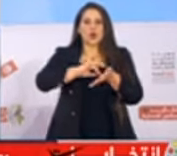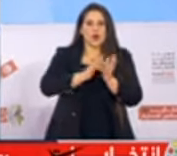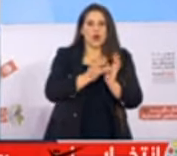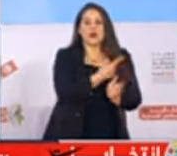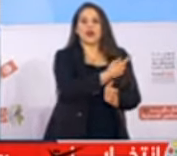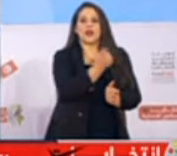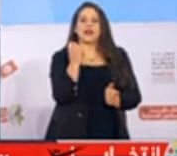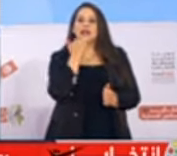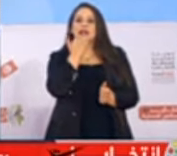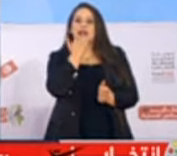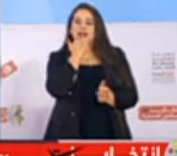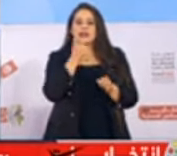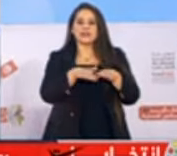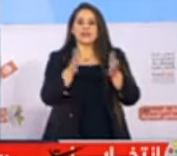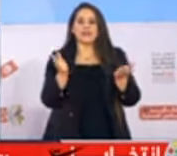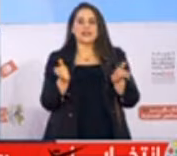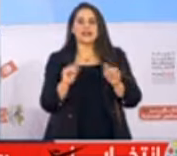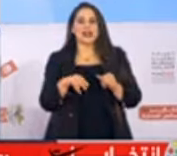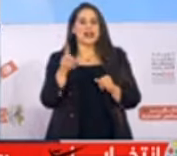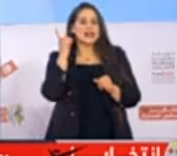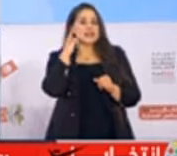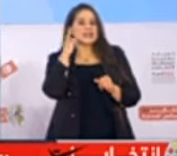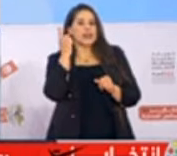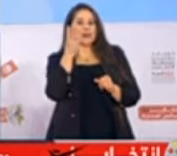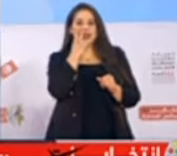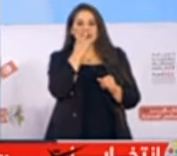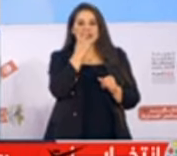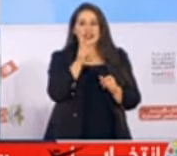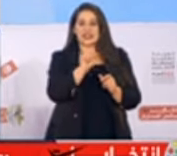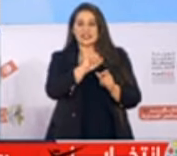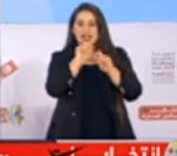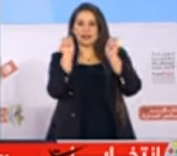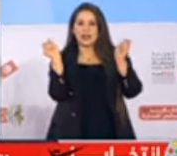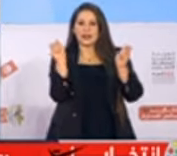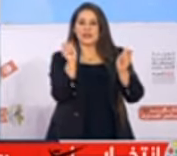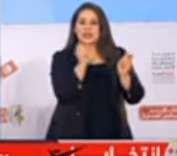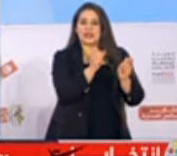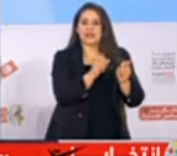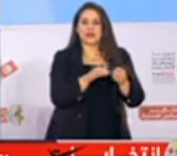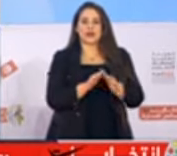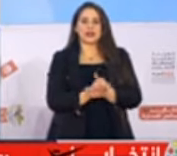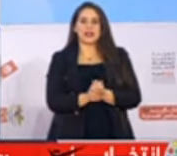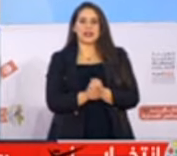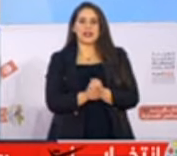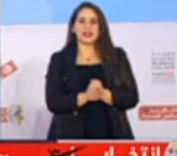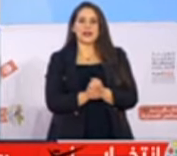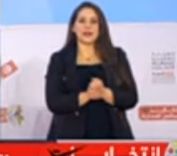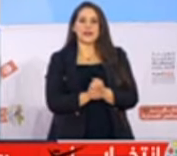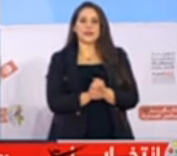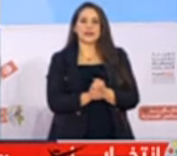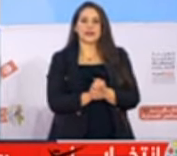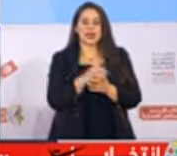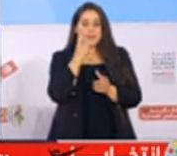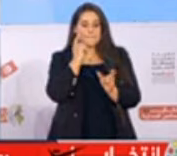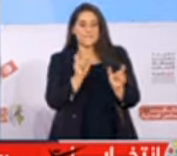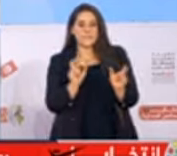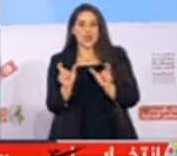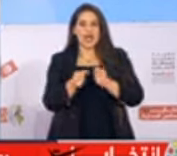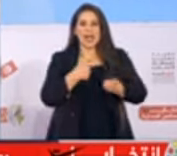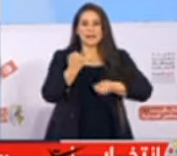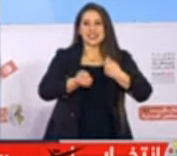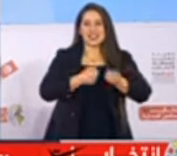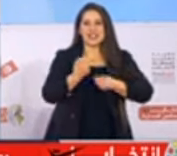البصري، الصحافة المكتوبة والإلكترونية، الفضاء المفتوح، كذلك خلية مراقبة تنظيم